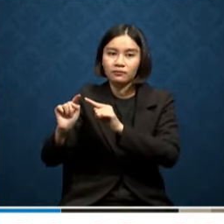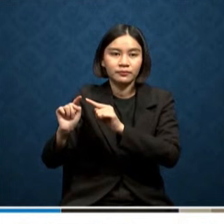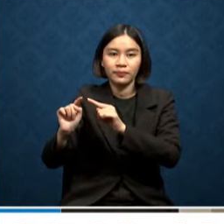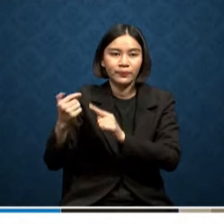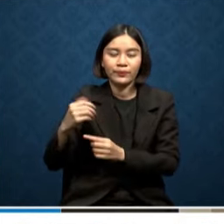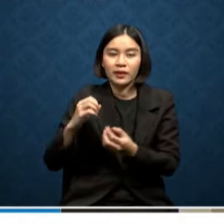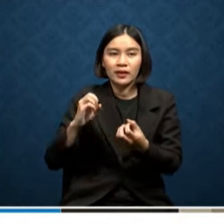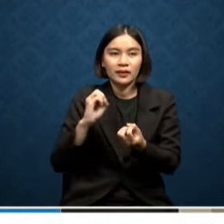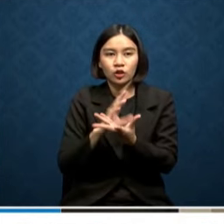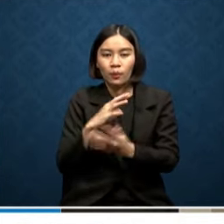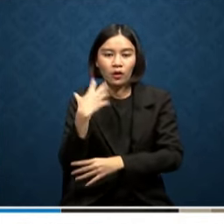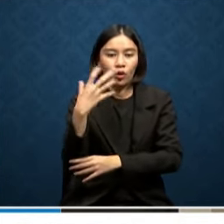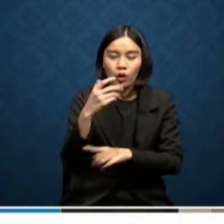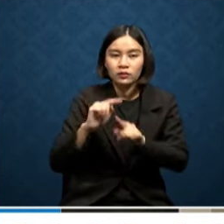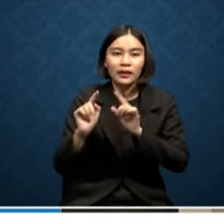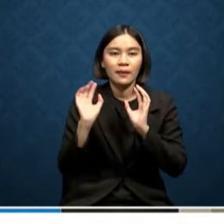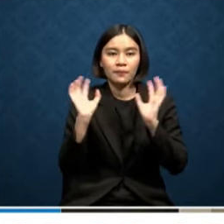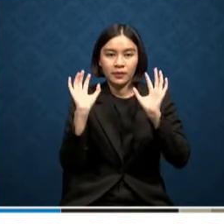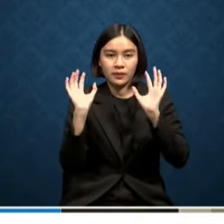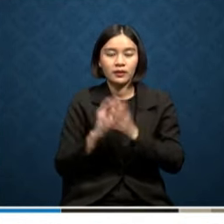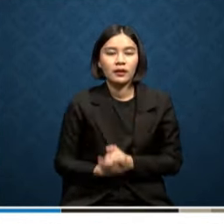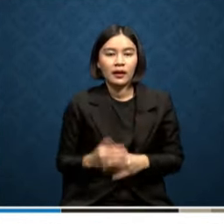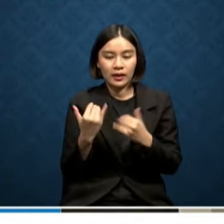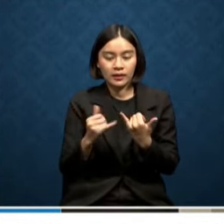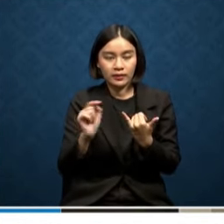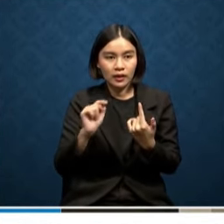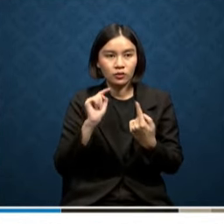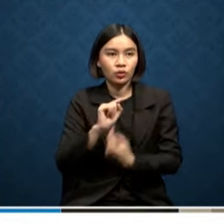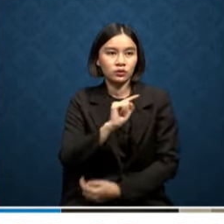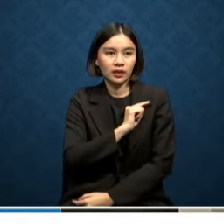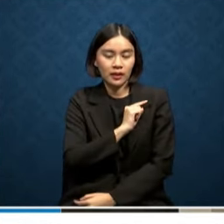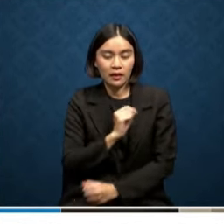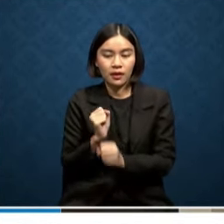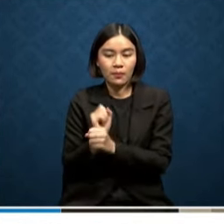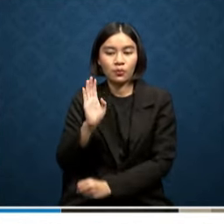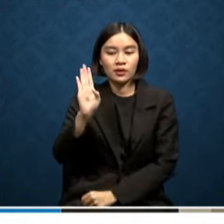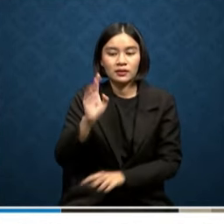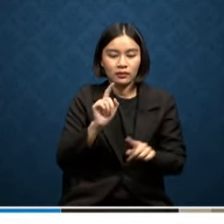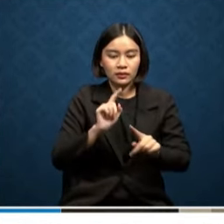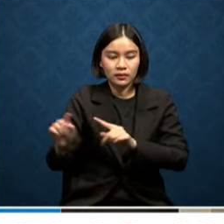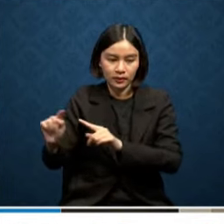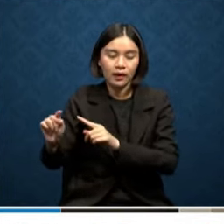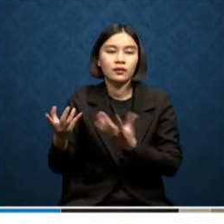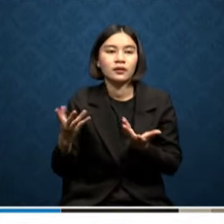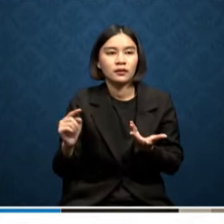าหลอกหลอนอีกนะคะแล้วก็เรื่องนี้นะคะในฐานะของบริษัทต่างๆที่เป็น